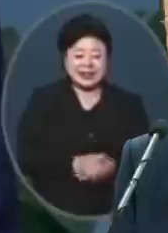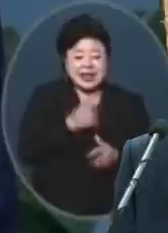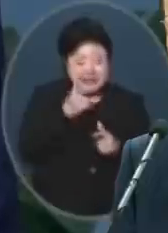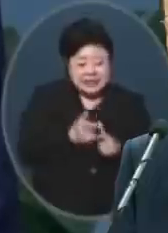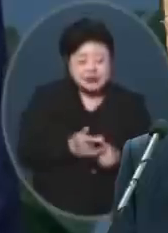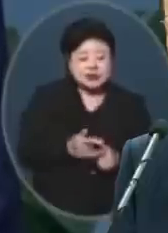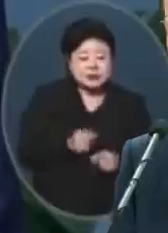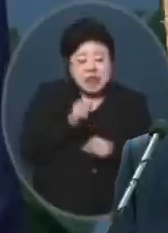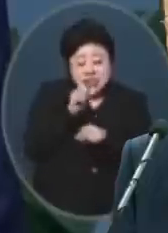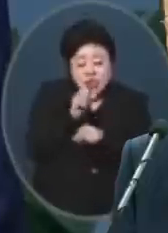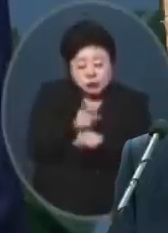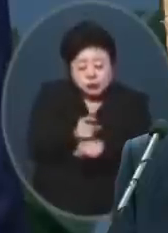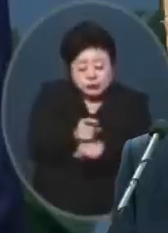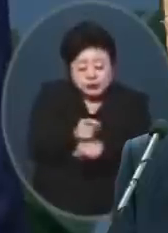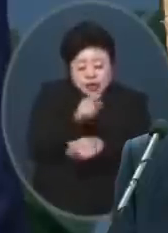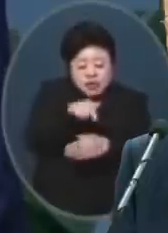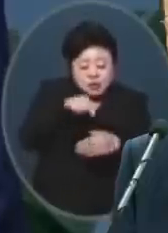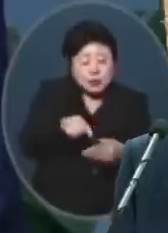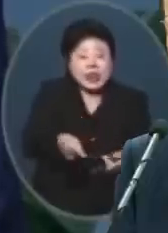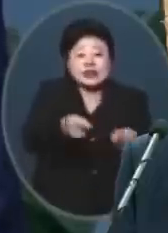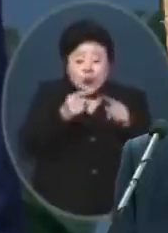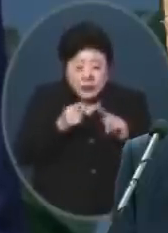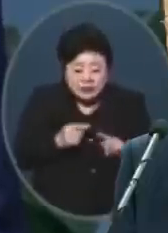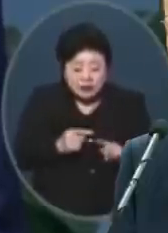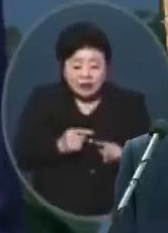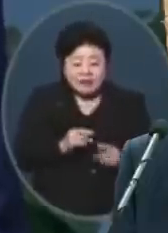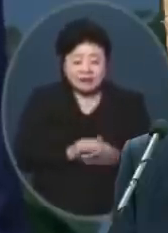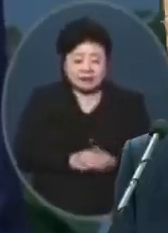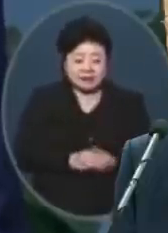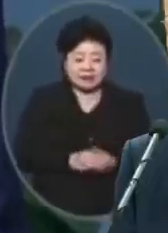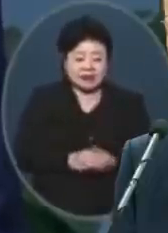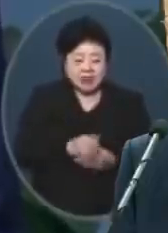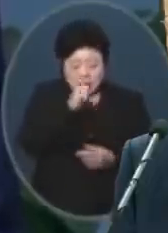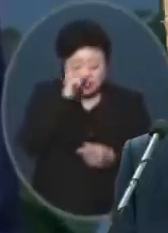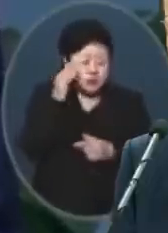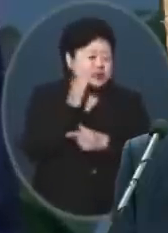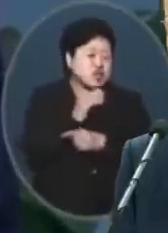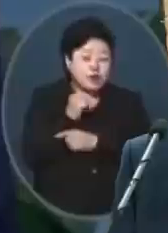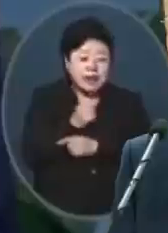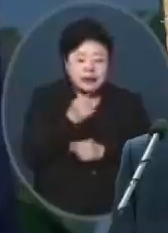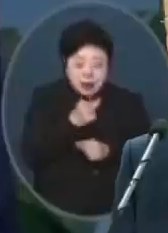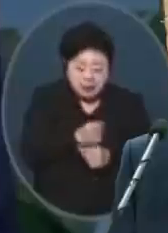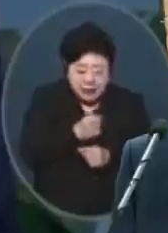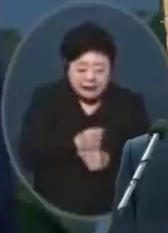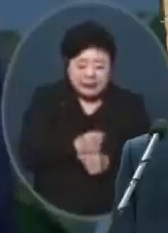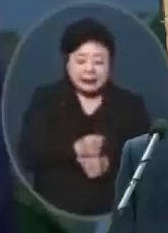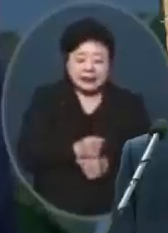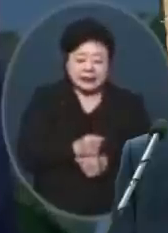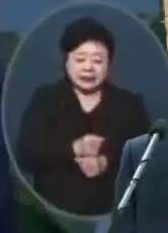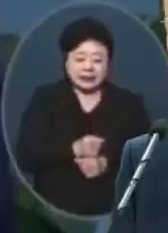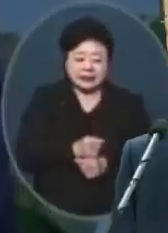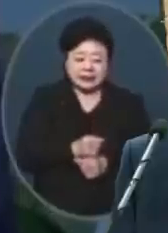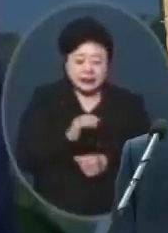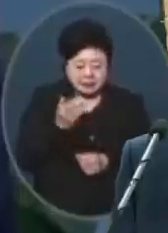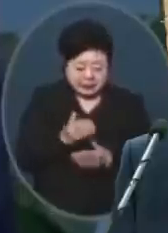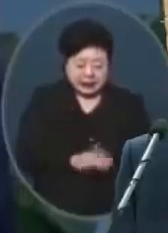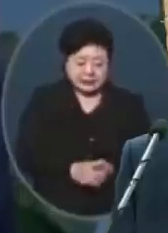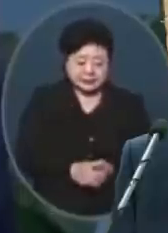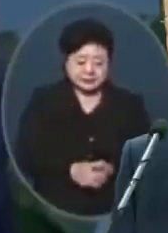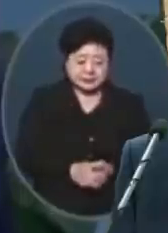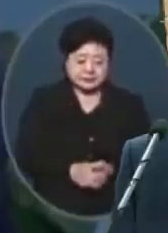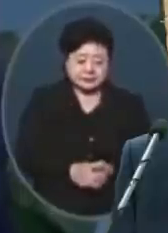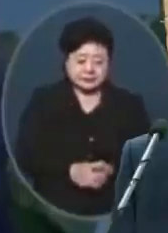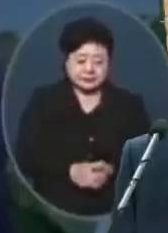예수님의 성품이 속에 들어가서 좋은 열매인 그리스도의 열매를 맺게 되는